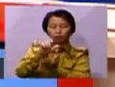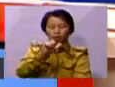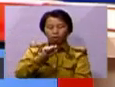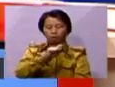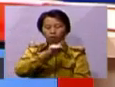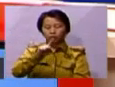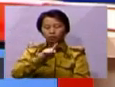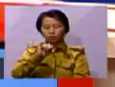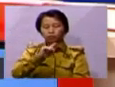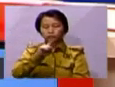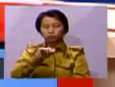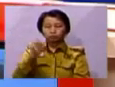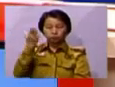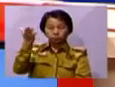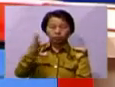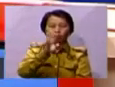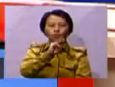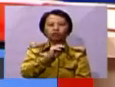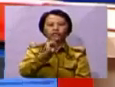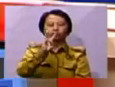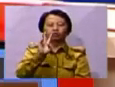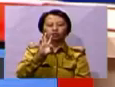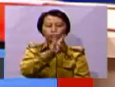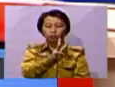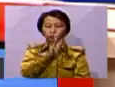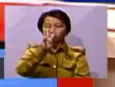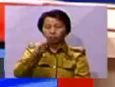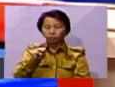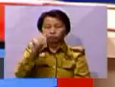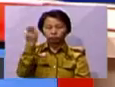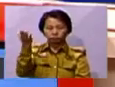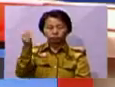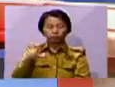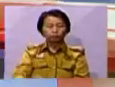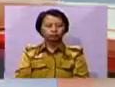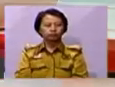untuk perkembangan di sana. Baik Azizi, silakan.